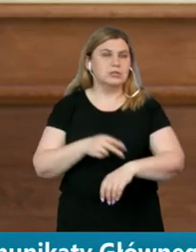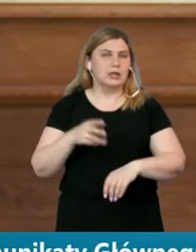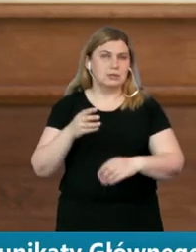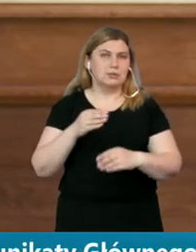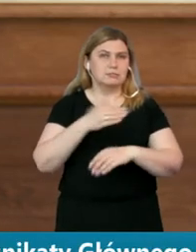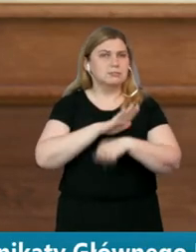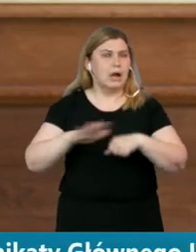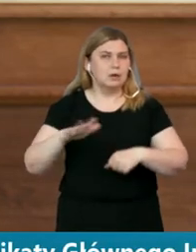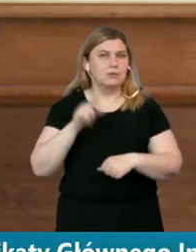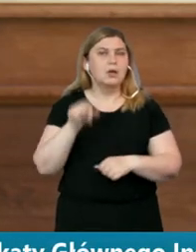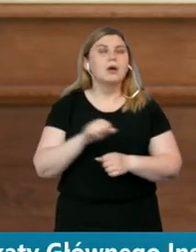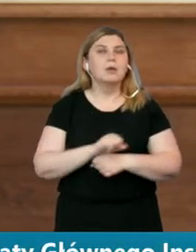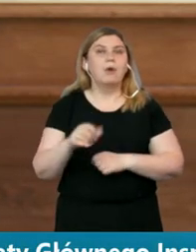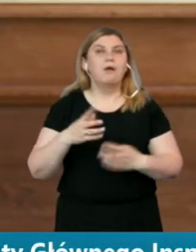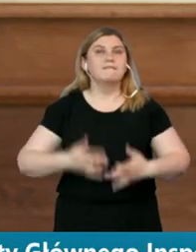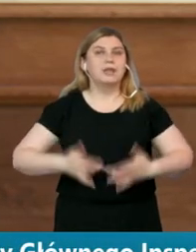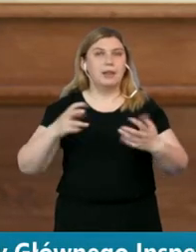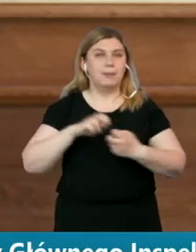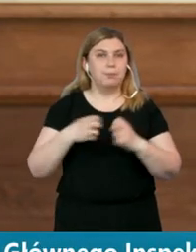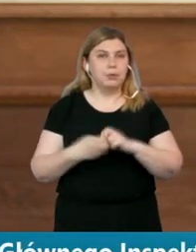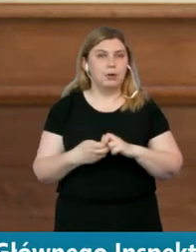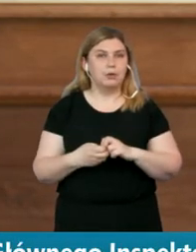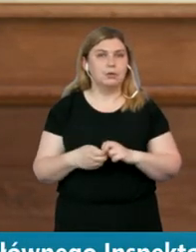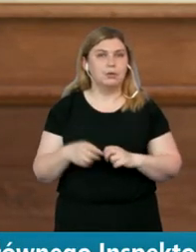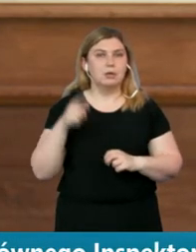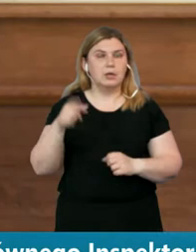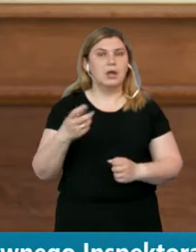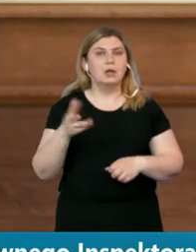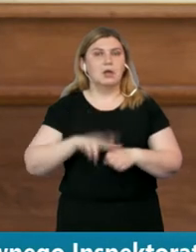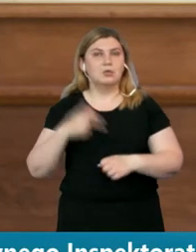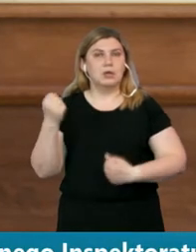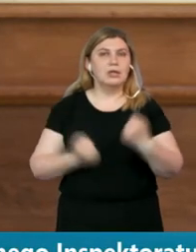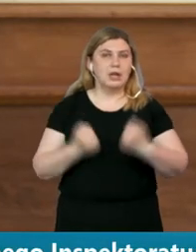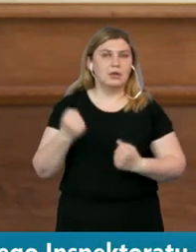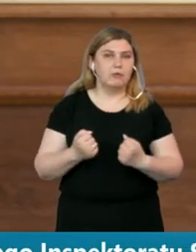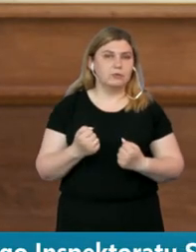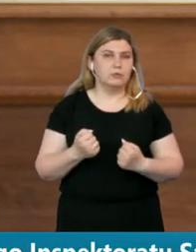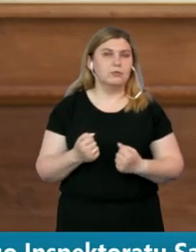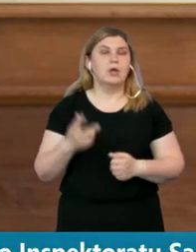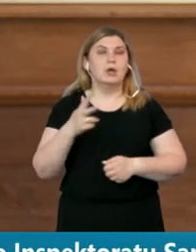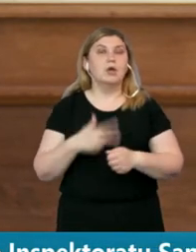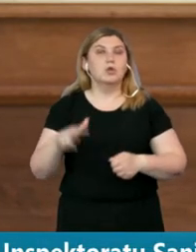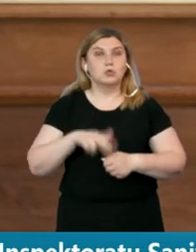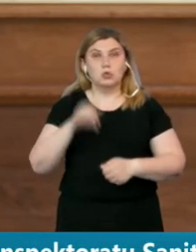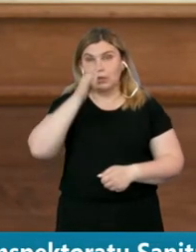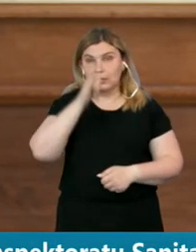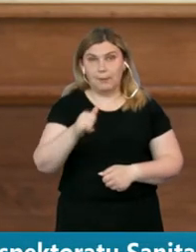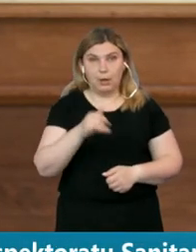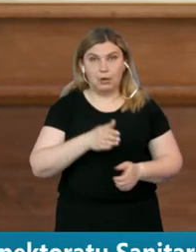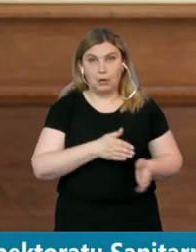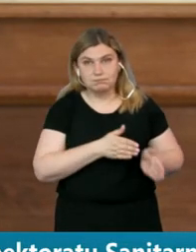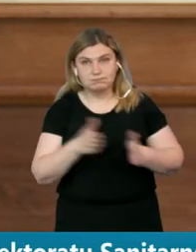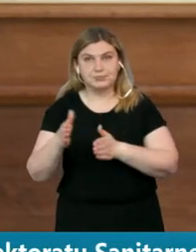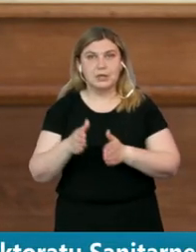bo wiele problemów rodzi się z niefrasobliwości niektórych kierowców, którzy właśnie nie mogąc zjechać ze